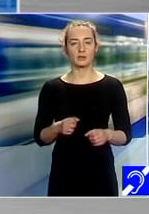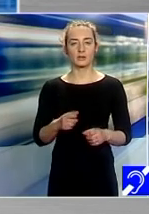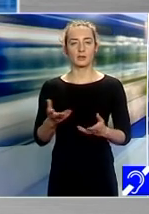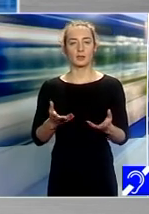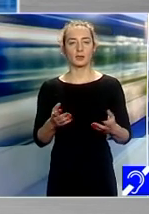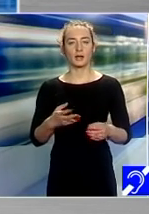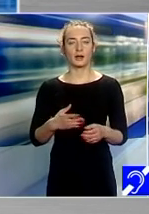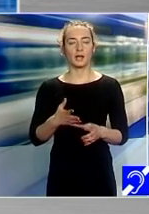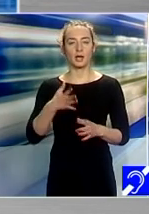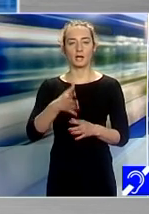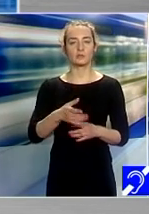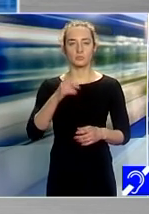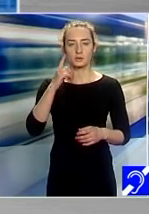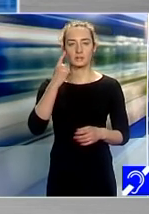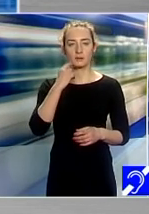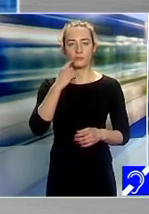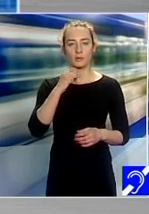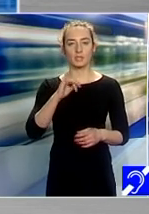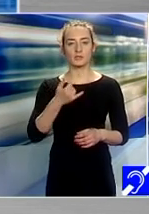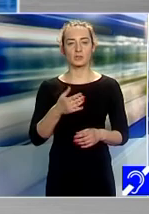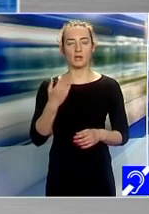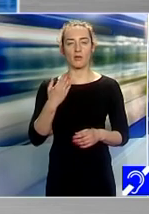totuși a ajuns această informație și